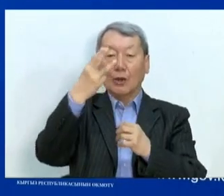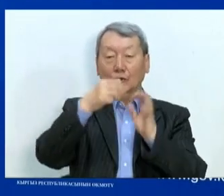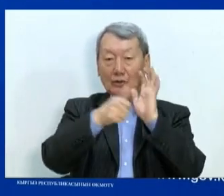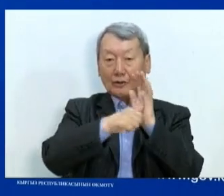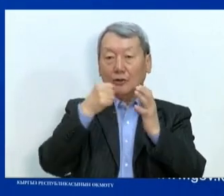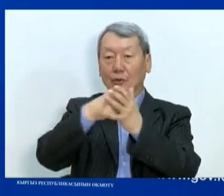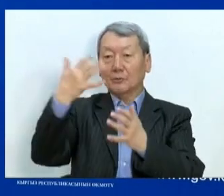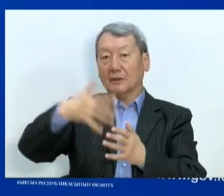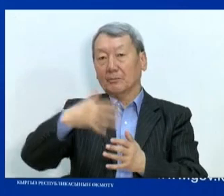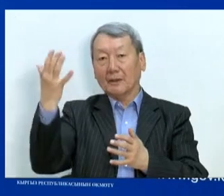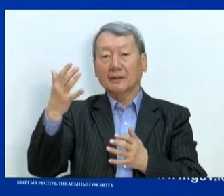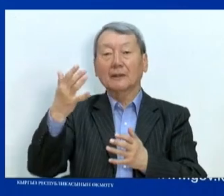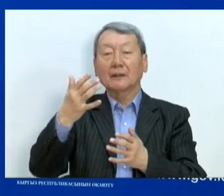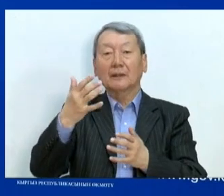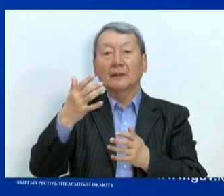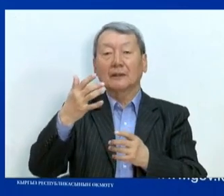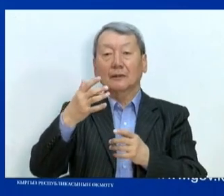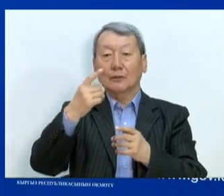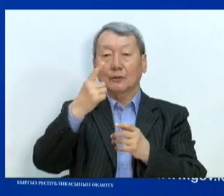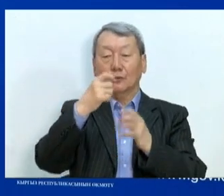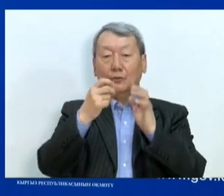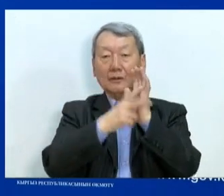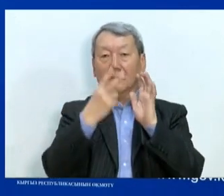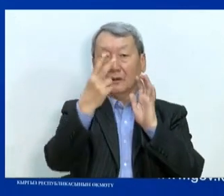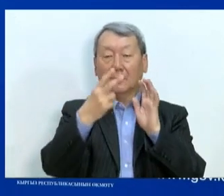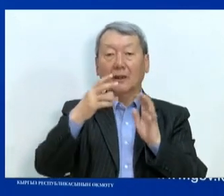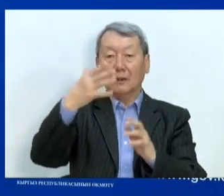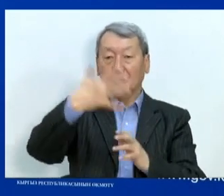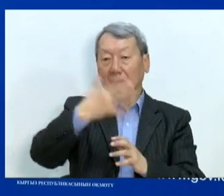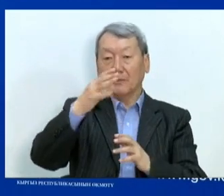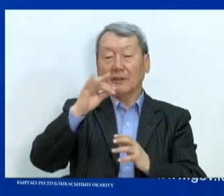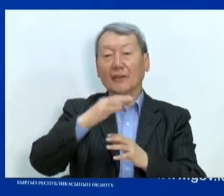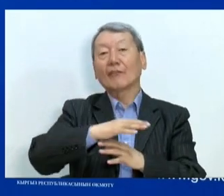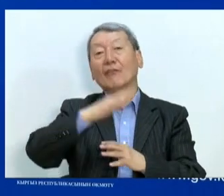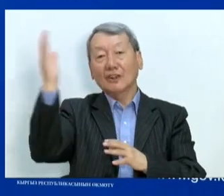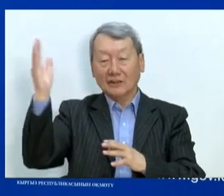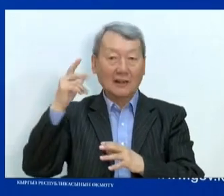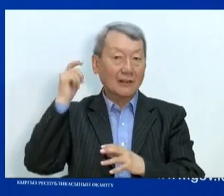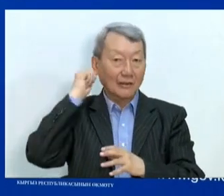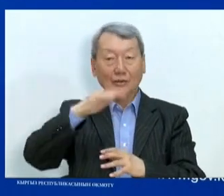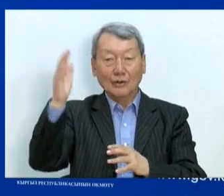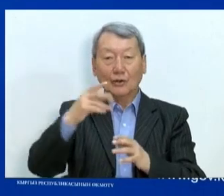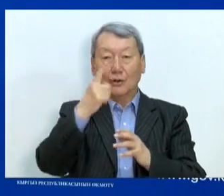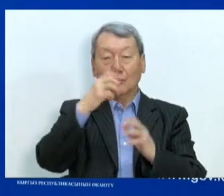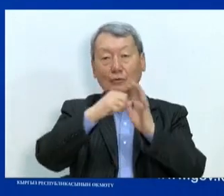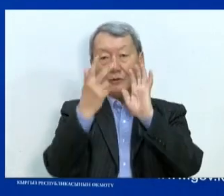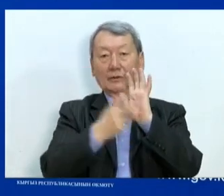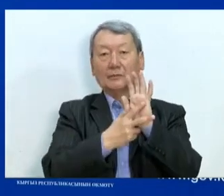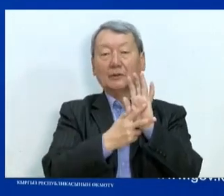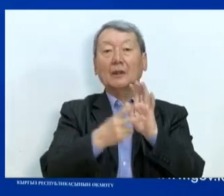36 жаштан 55 жашка чейинкиси 182, 50 жаш курактан андан да жогоркусу